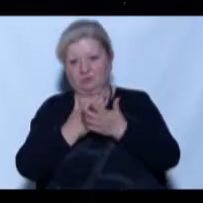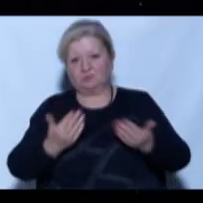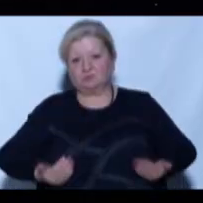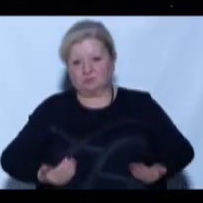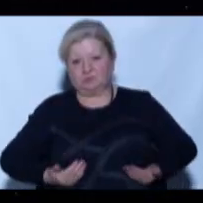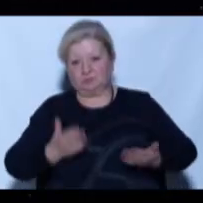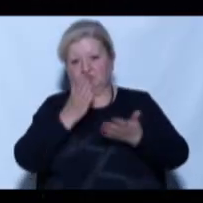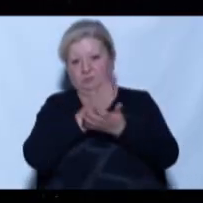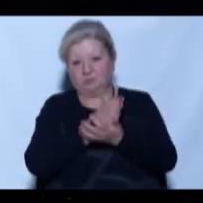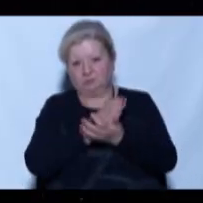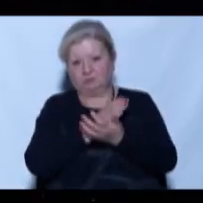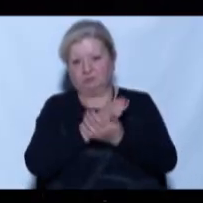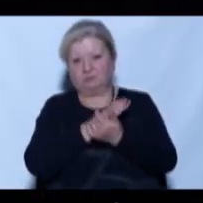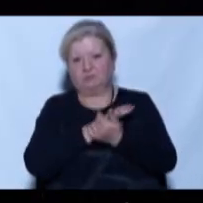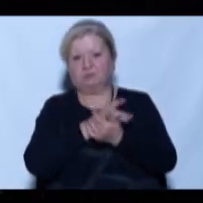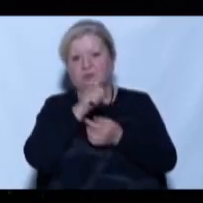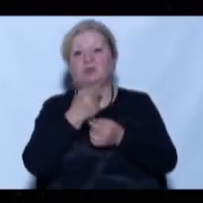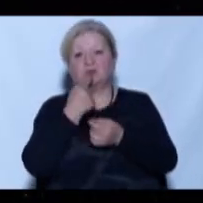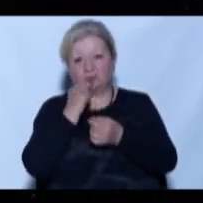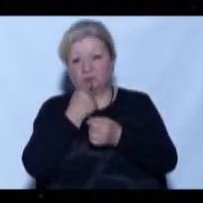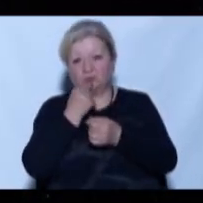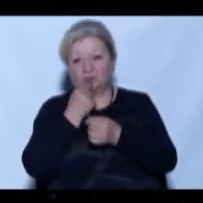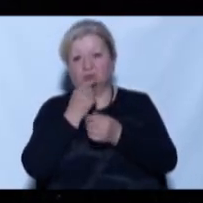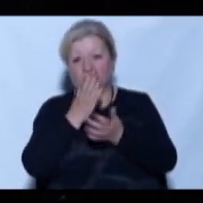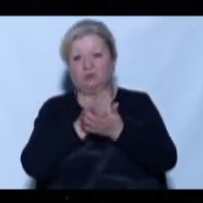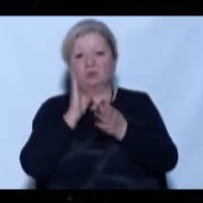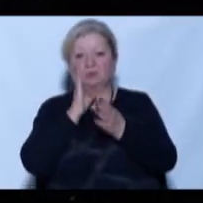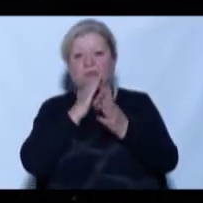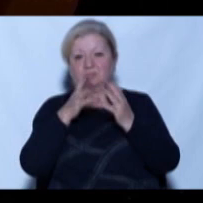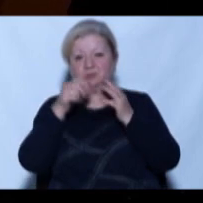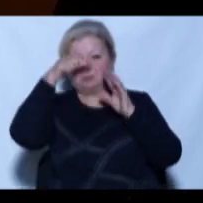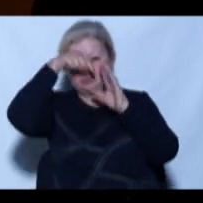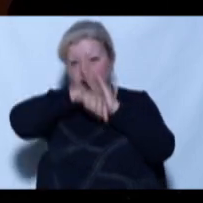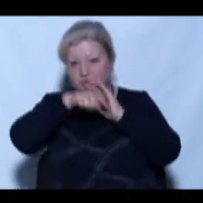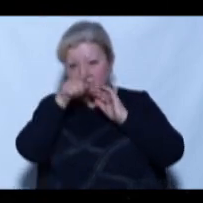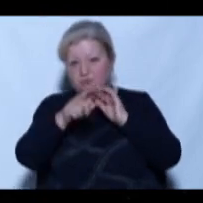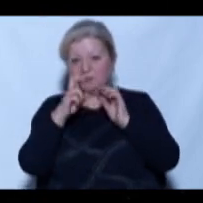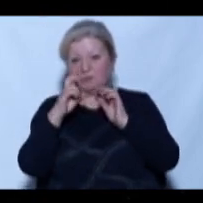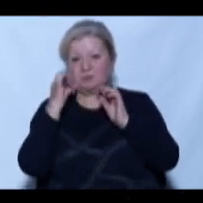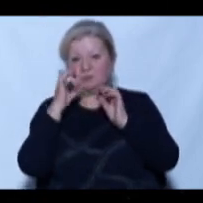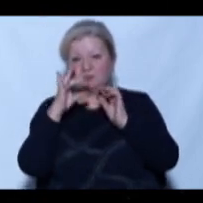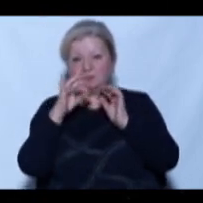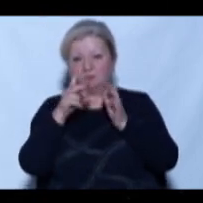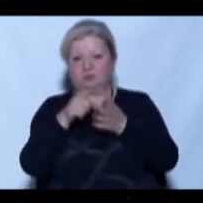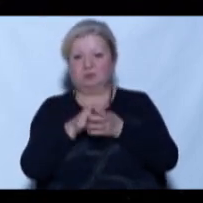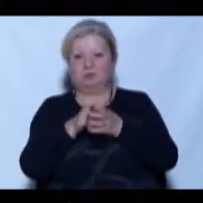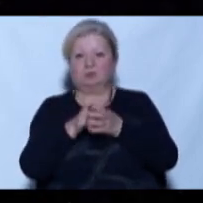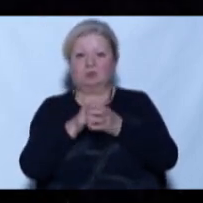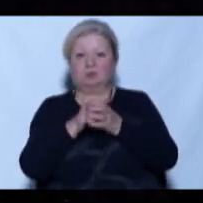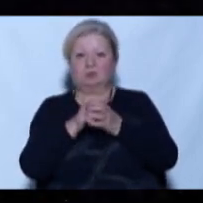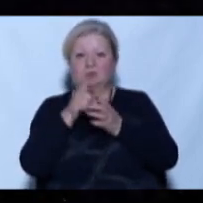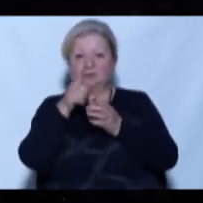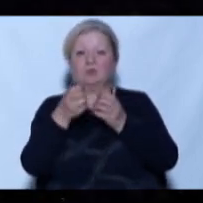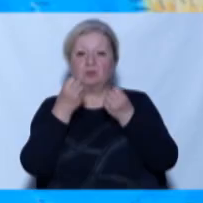ცხოვრება. დიახ, რთულია. დედამიწის შიგნით ბირთვში თქვენ ეს იცით, გაიარეთ, უბრალოდ შეგახსენებთ,